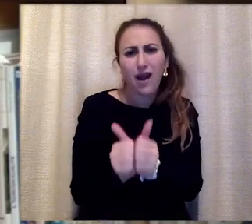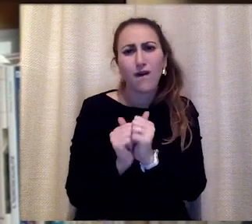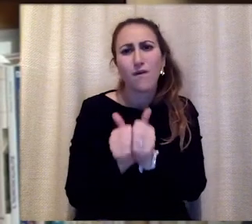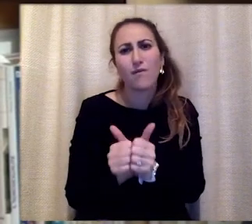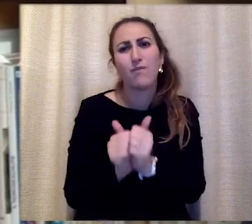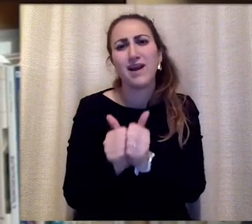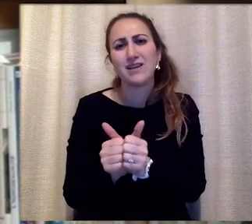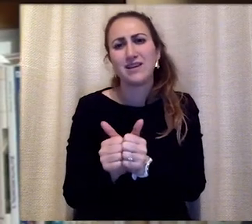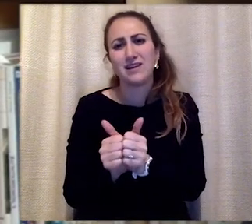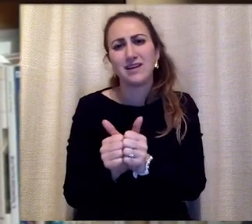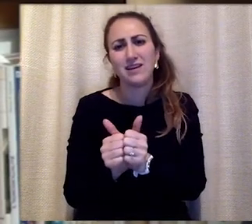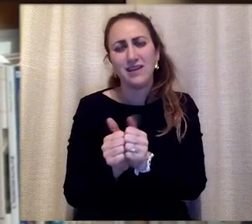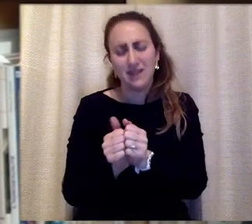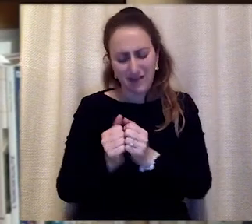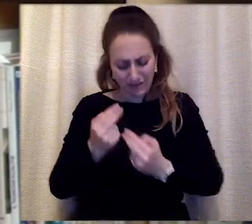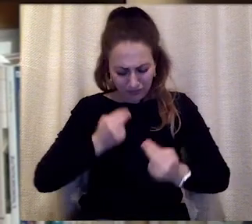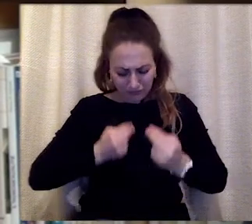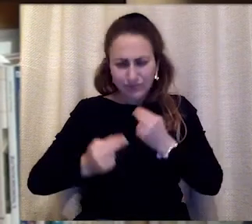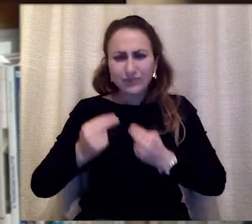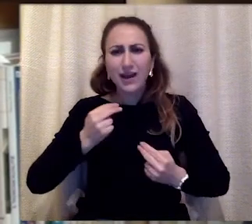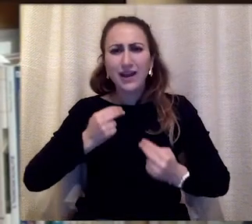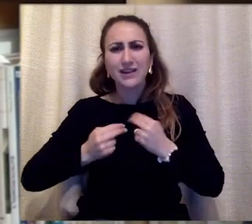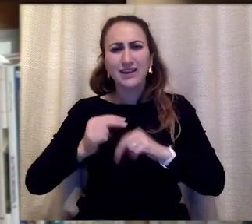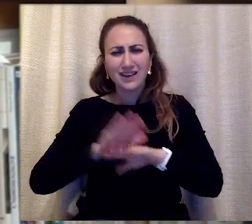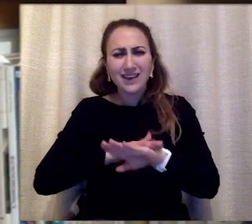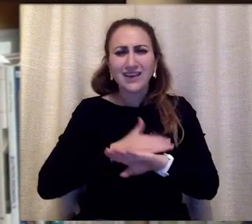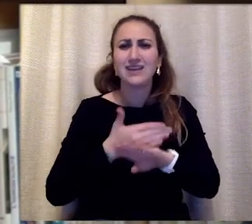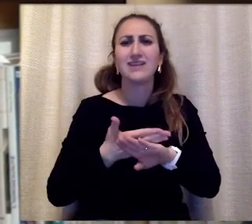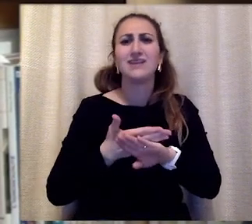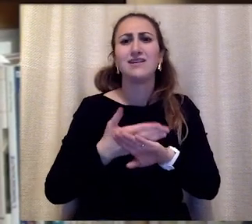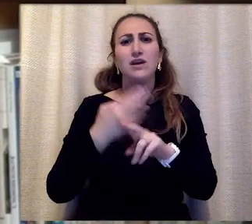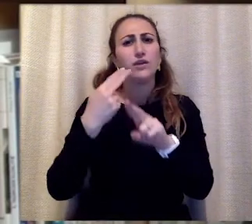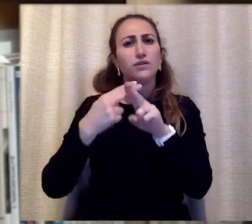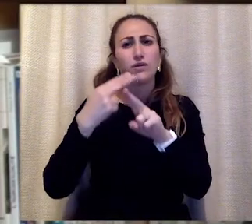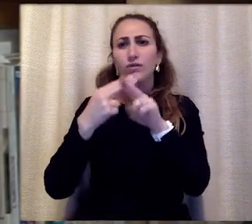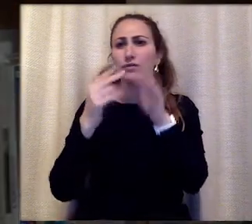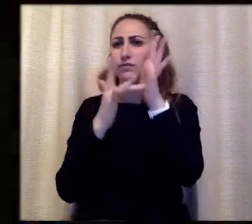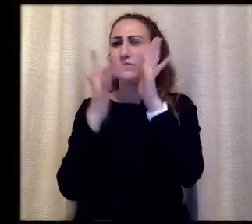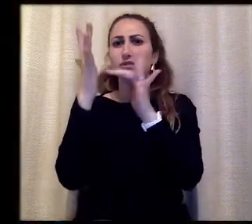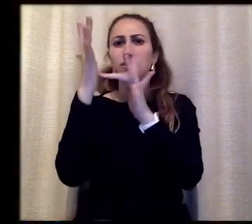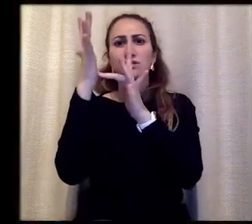Restaure-nous, dans le nom de Jésus. Amen.